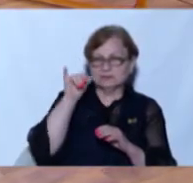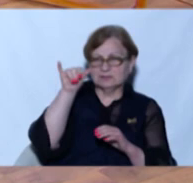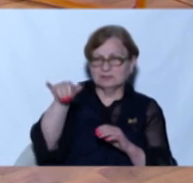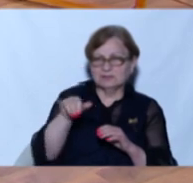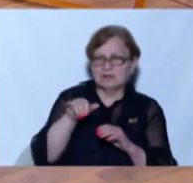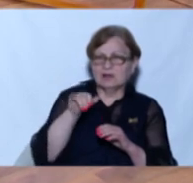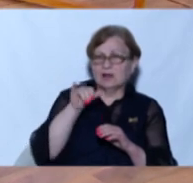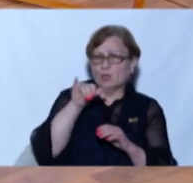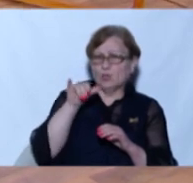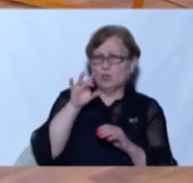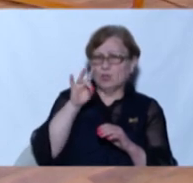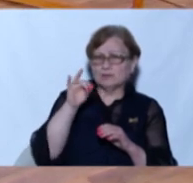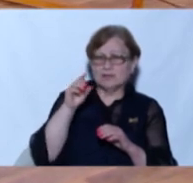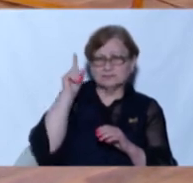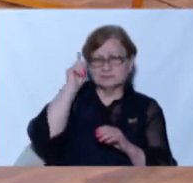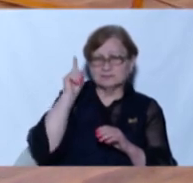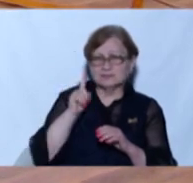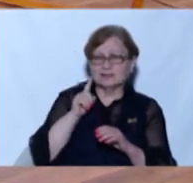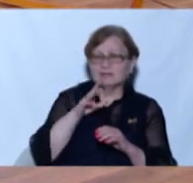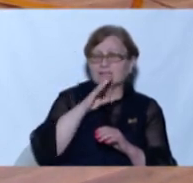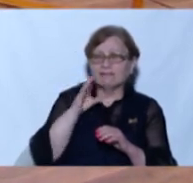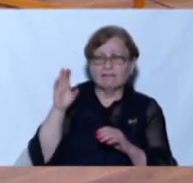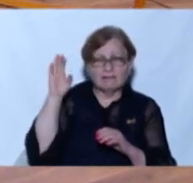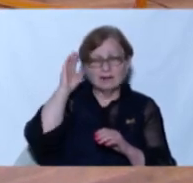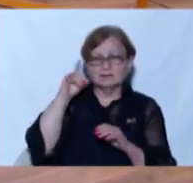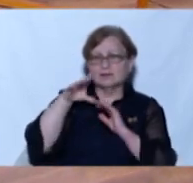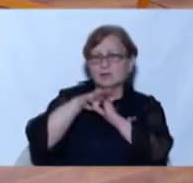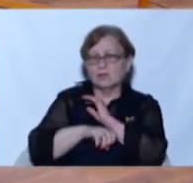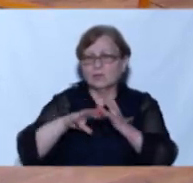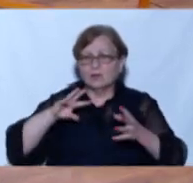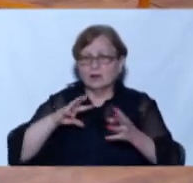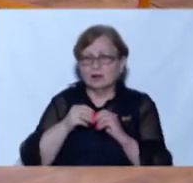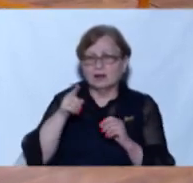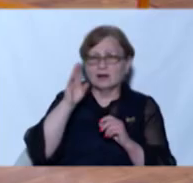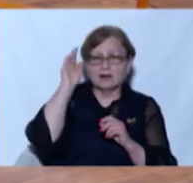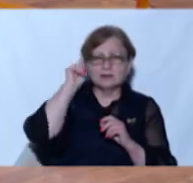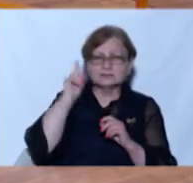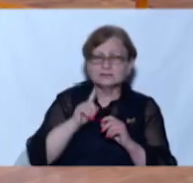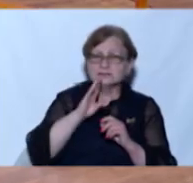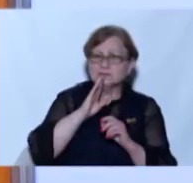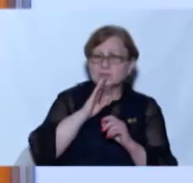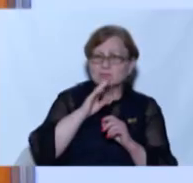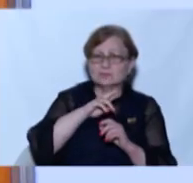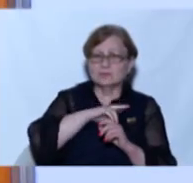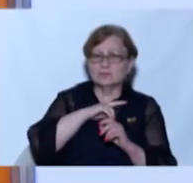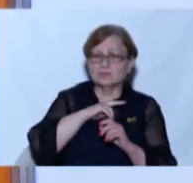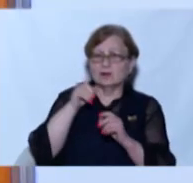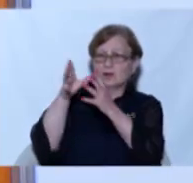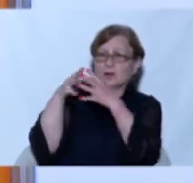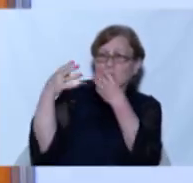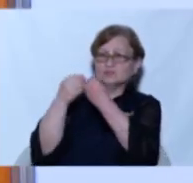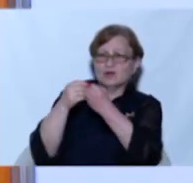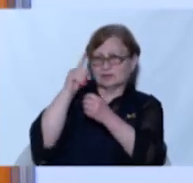ოპერა ურიას ქალის სიუჟეტს მოისმენთ, სადაც ფაბულა არის ასეთი, რომ ებრაელ ქალიშვილს უყვარს ცოლიანი